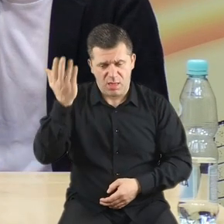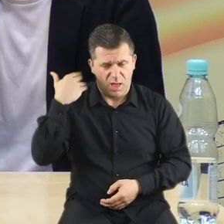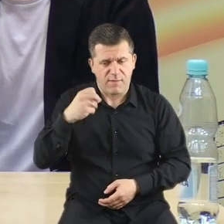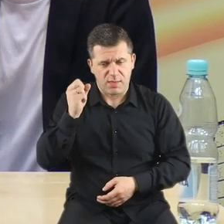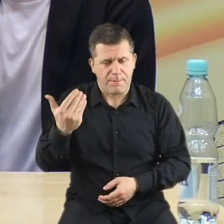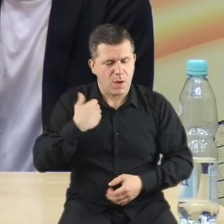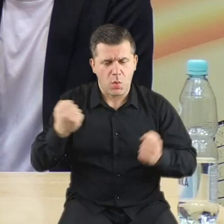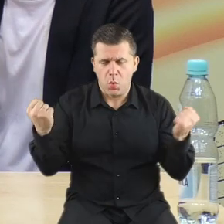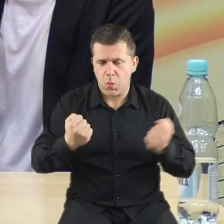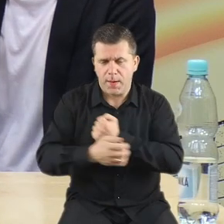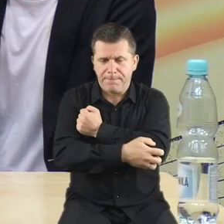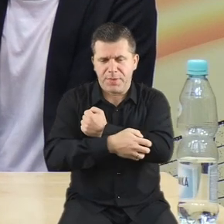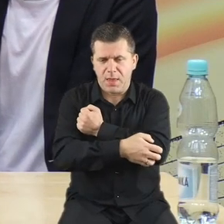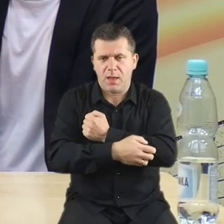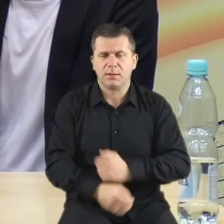wtedy, tak.